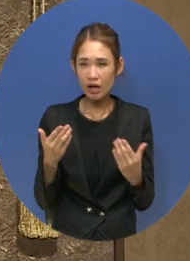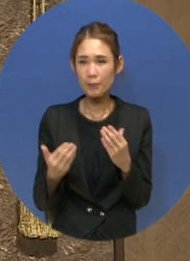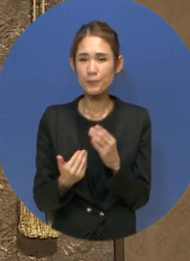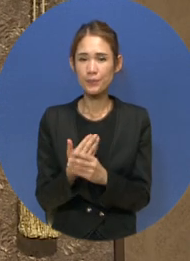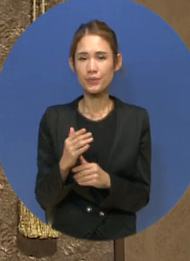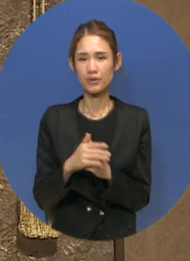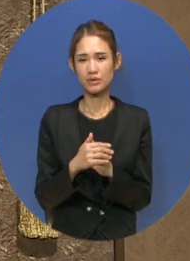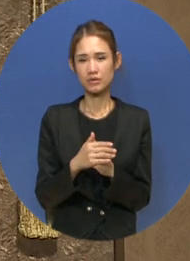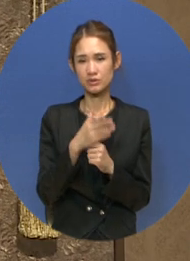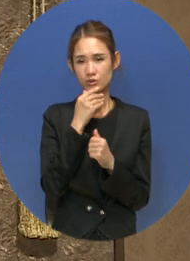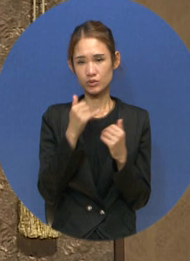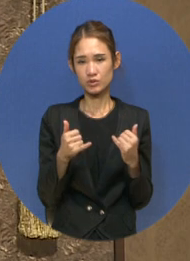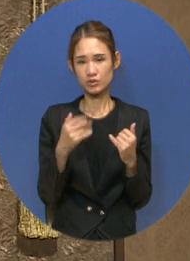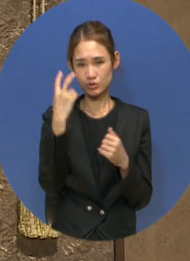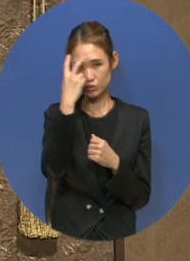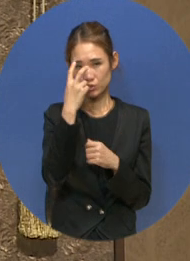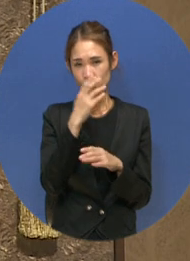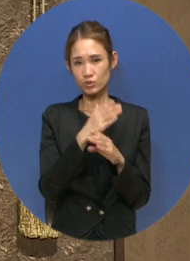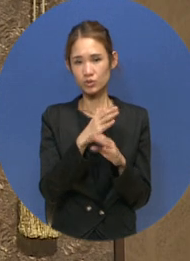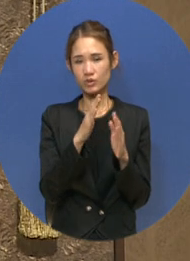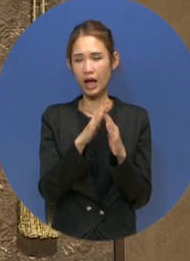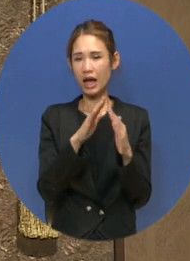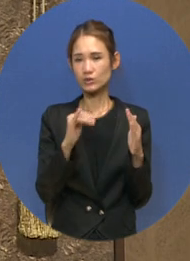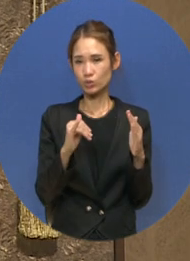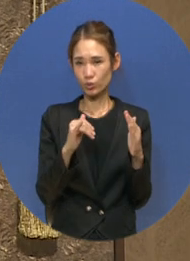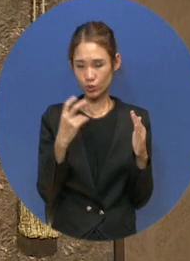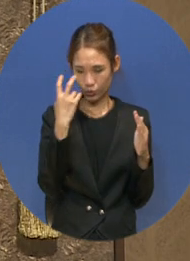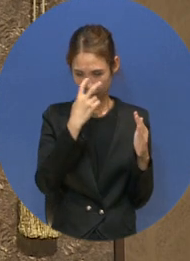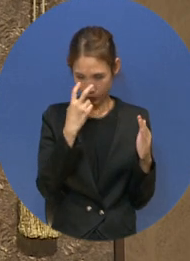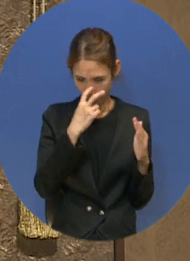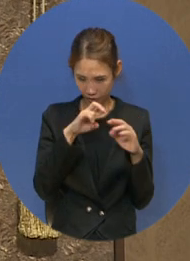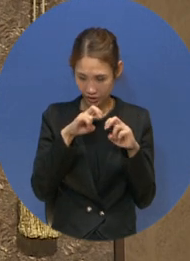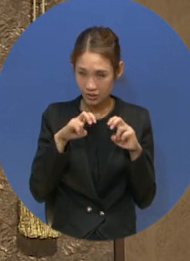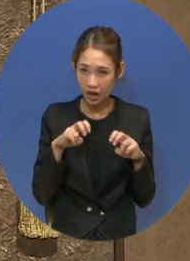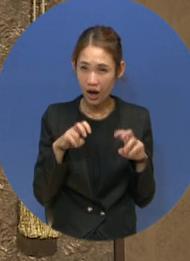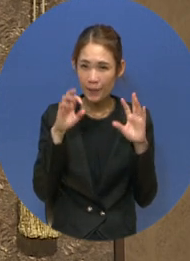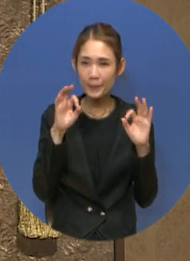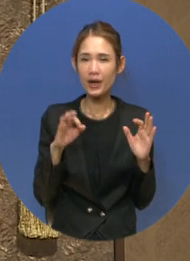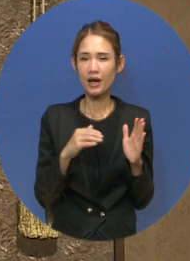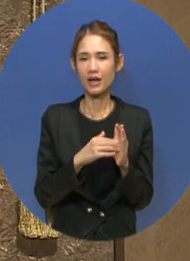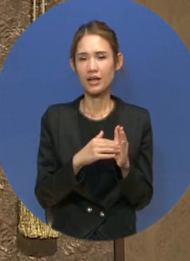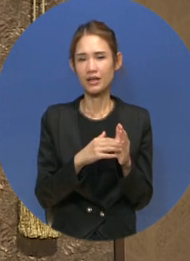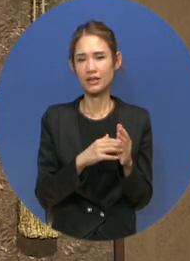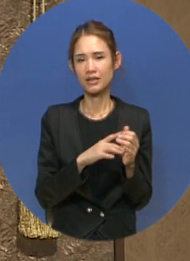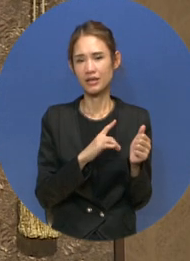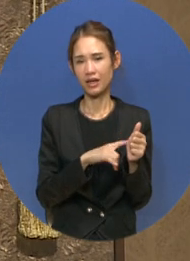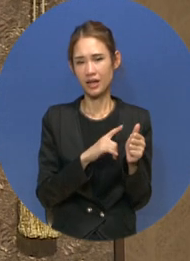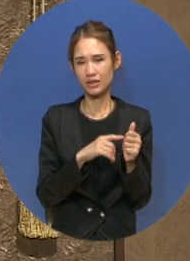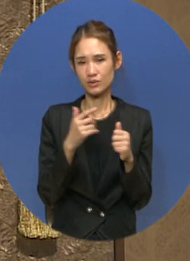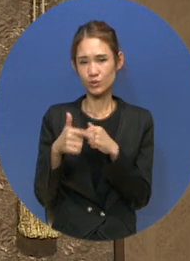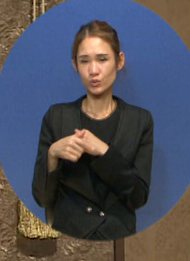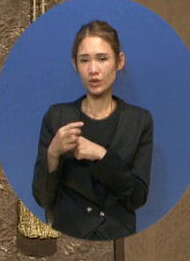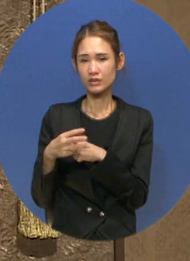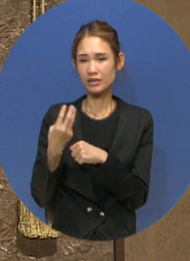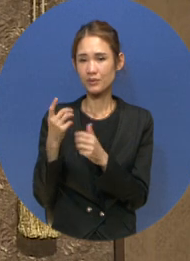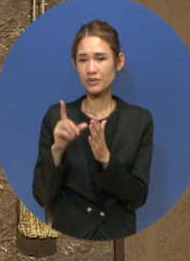부분을 사회복지사가 조사한 과정에서 가족력을 볼 수 있었는데요. 이 아이가 초등학교 3학년